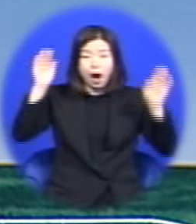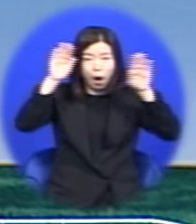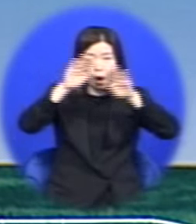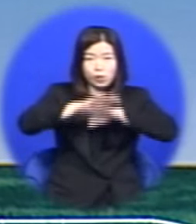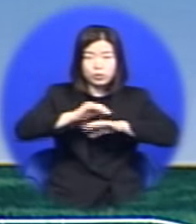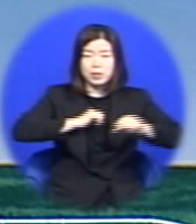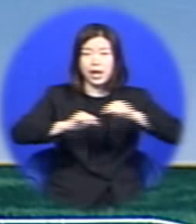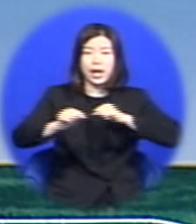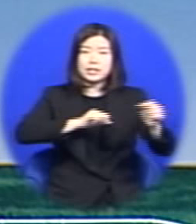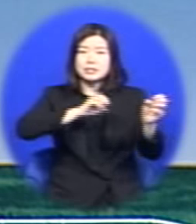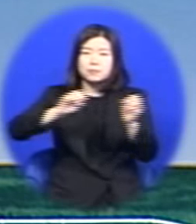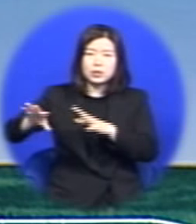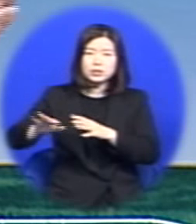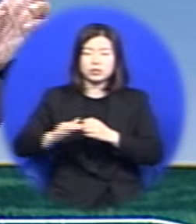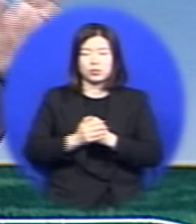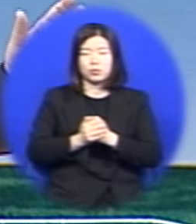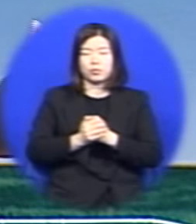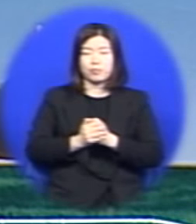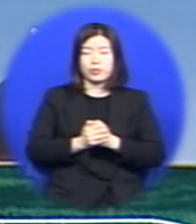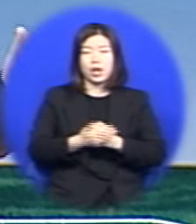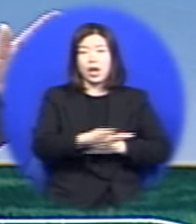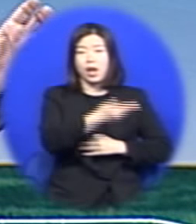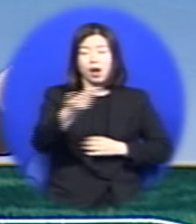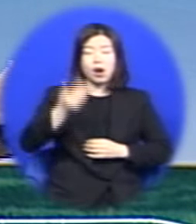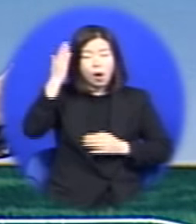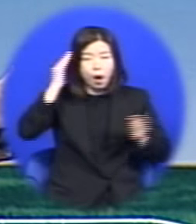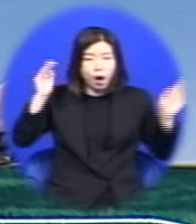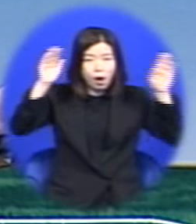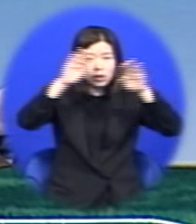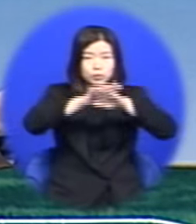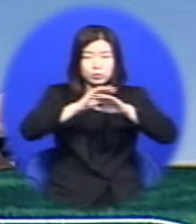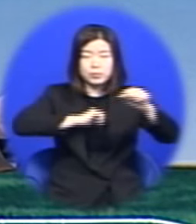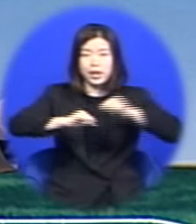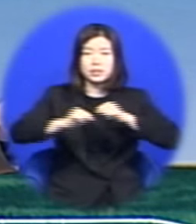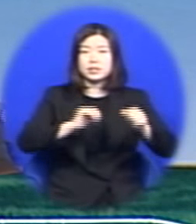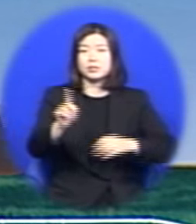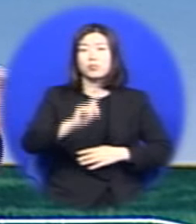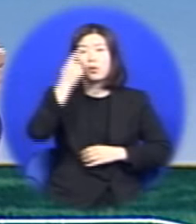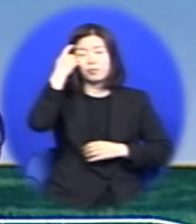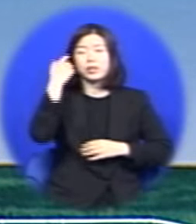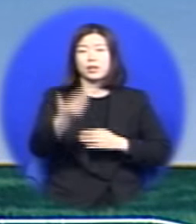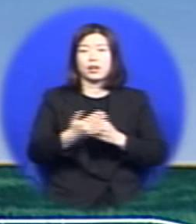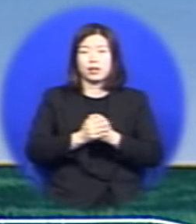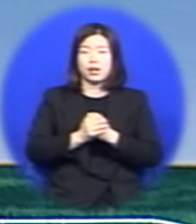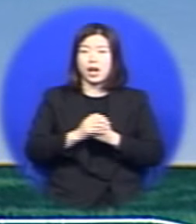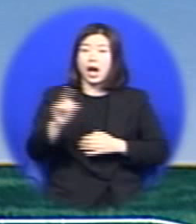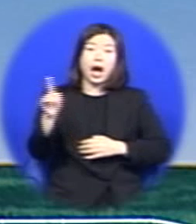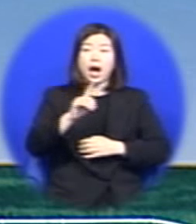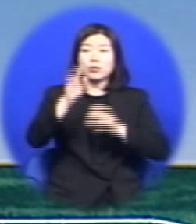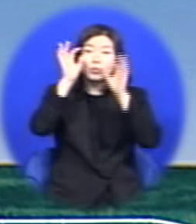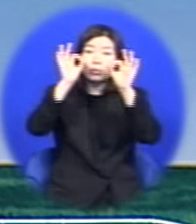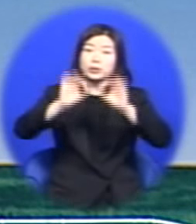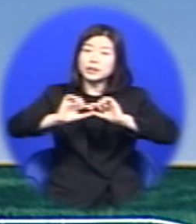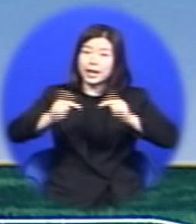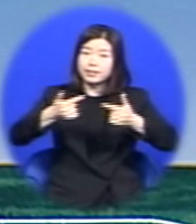벗어버리고. 여러분, 어두움의 행실이라는 게 뭡니까? 아무도 안 보는 데서